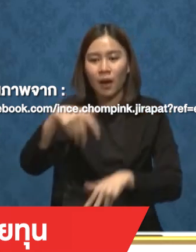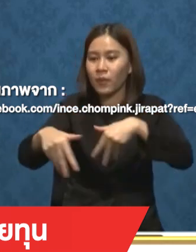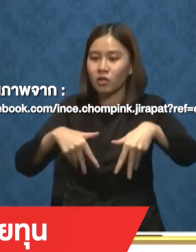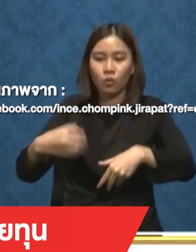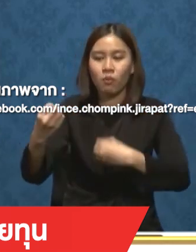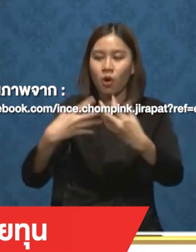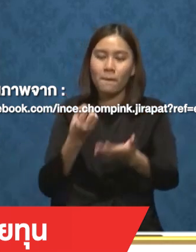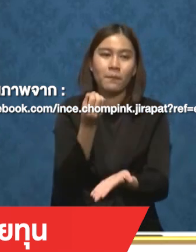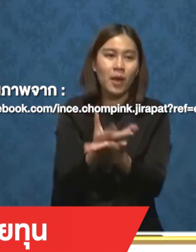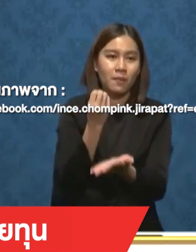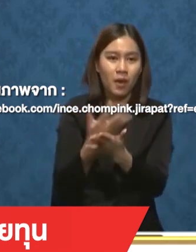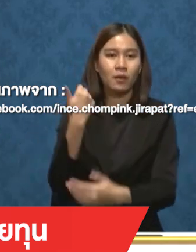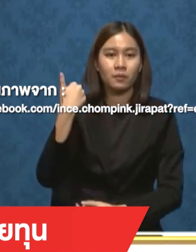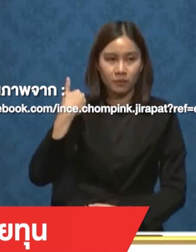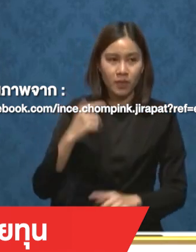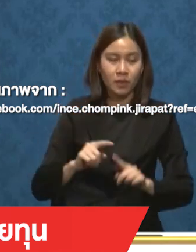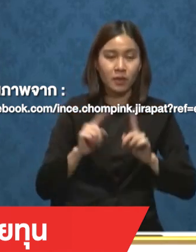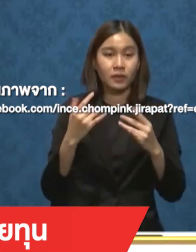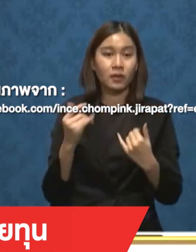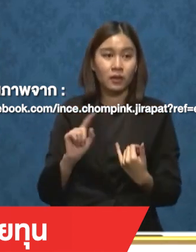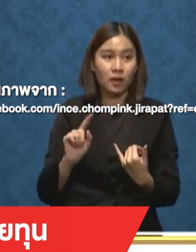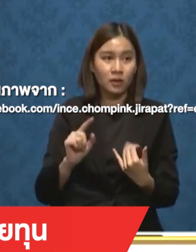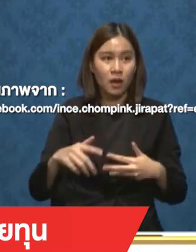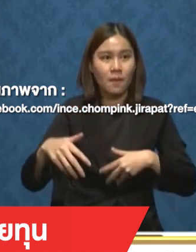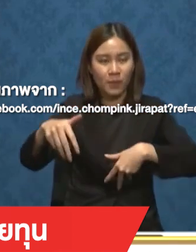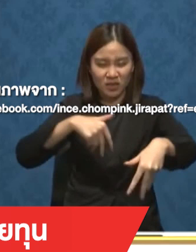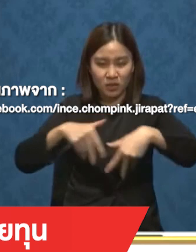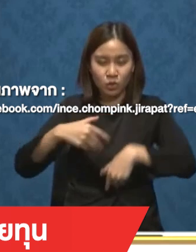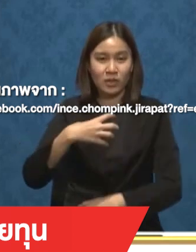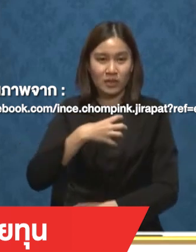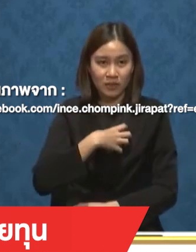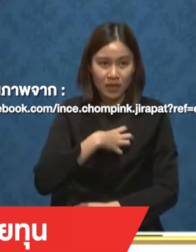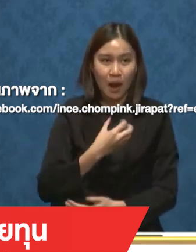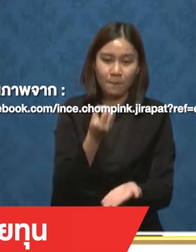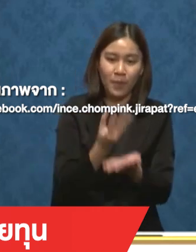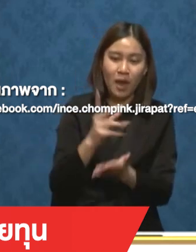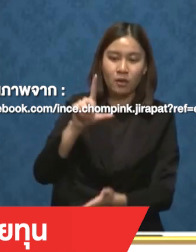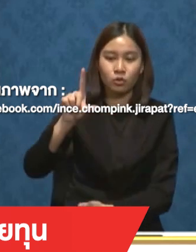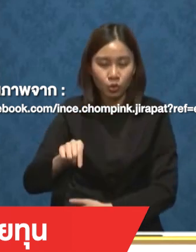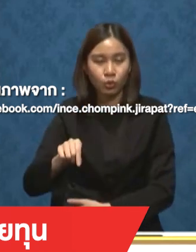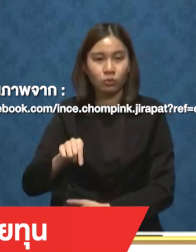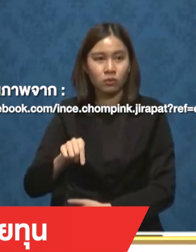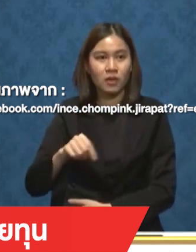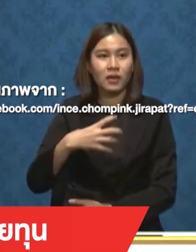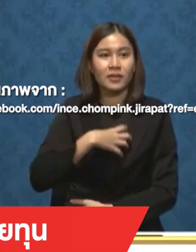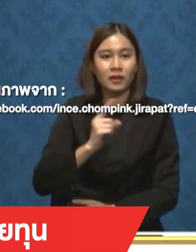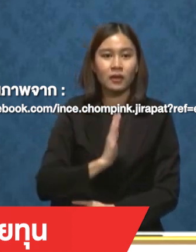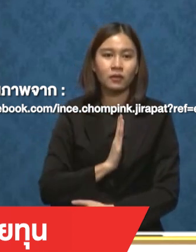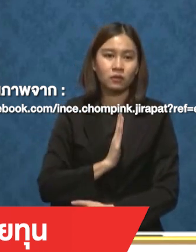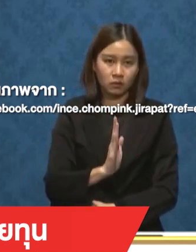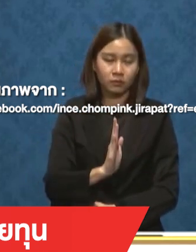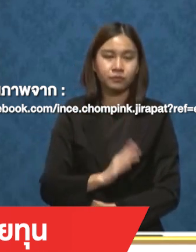แงครับแต่สิ่งที่ประชาชนต้องการมากกาแงหรือถูกคือความเป็ธรร